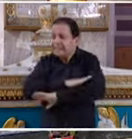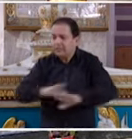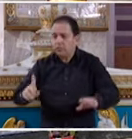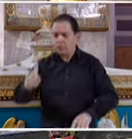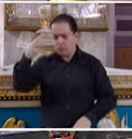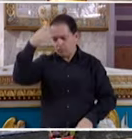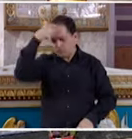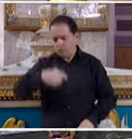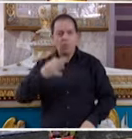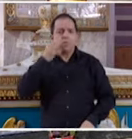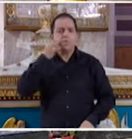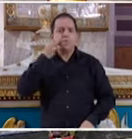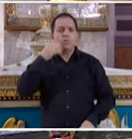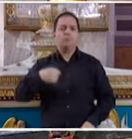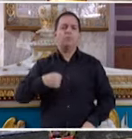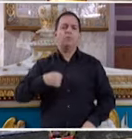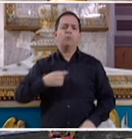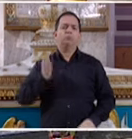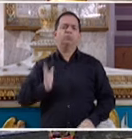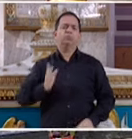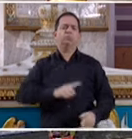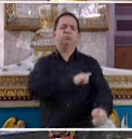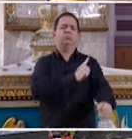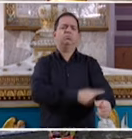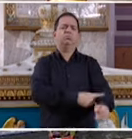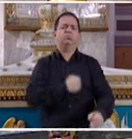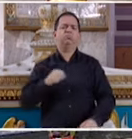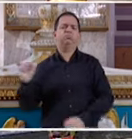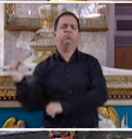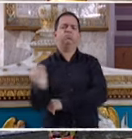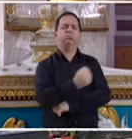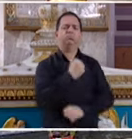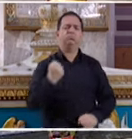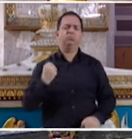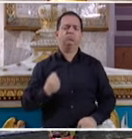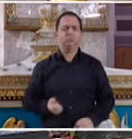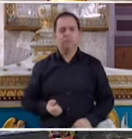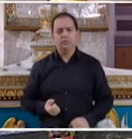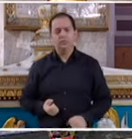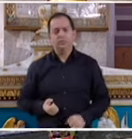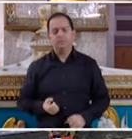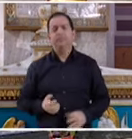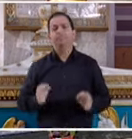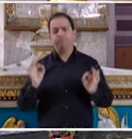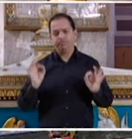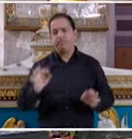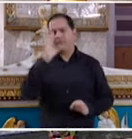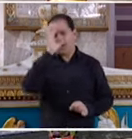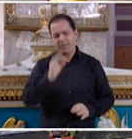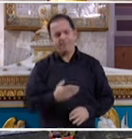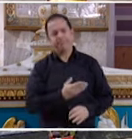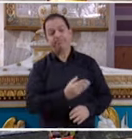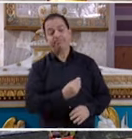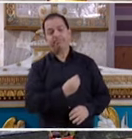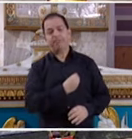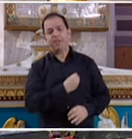καλύτερο από τον εαυτό του, τις δυνατότητές του και την πρακτική του. Όντως, αδερφοί μου, ταλέπορος